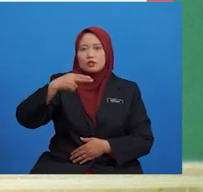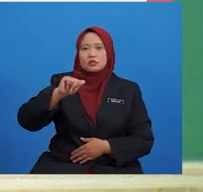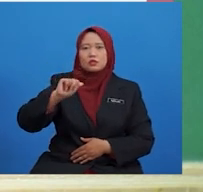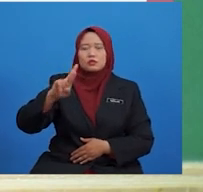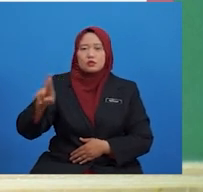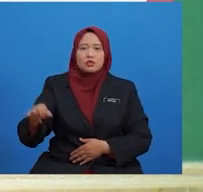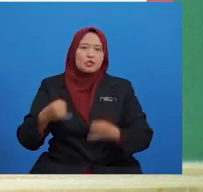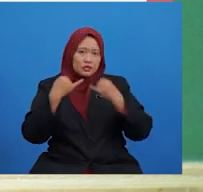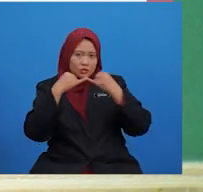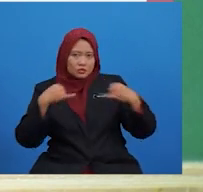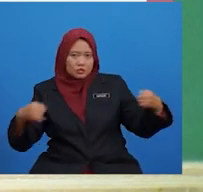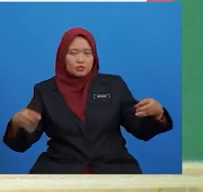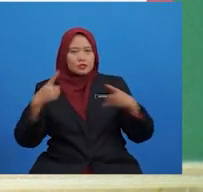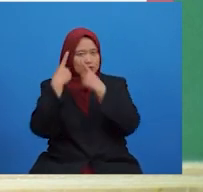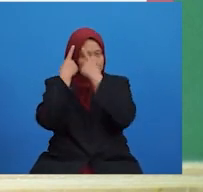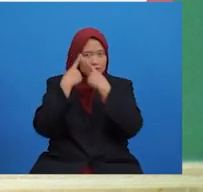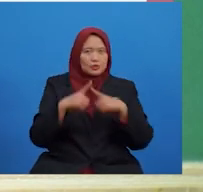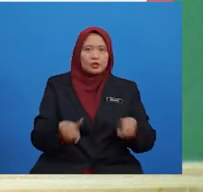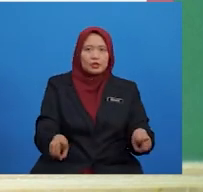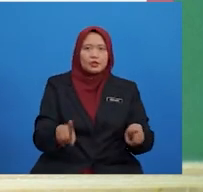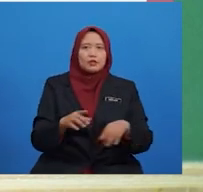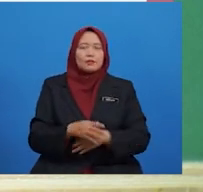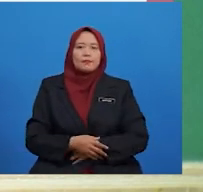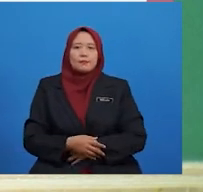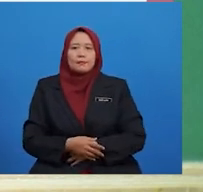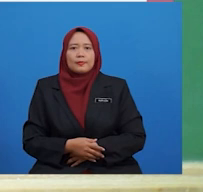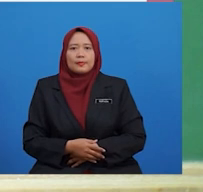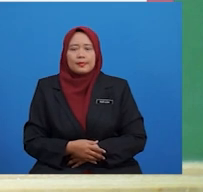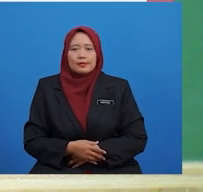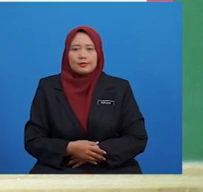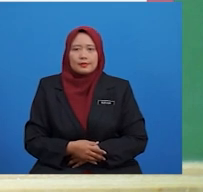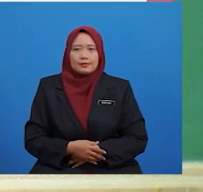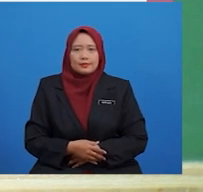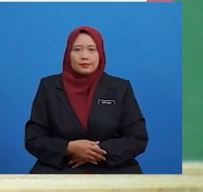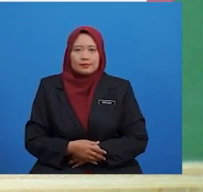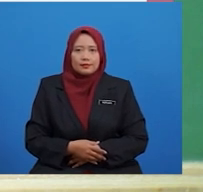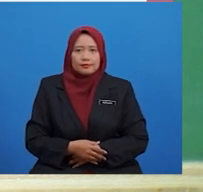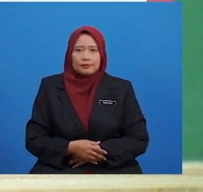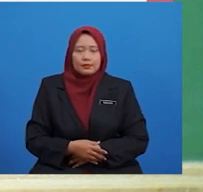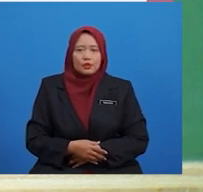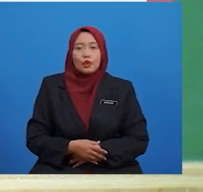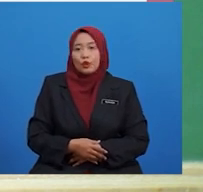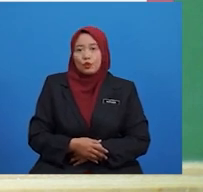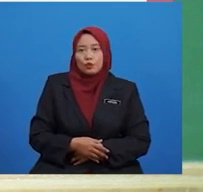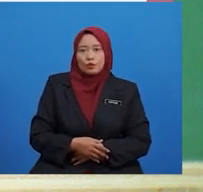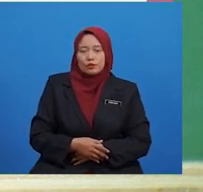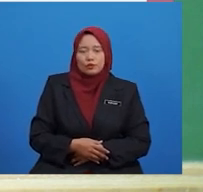bagi aksara tunggal yang terdiri daripada huruf A hingga